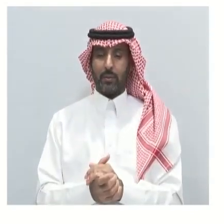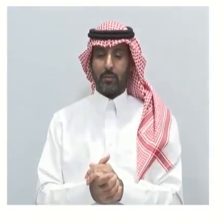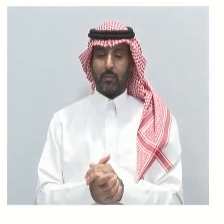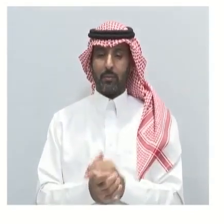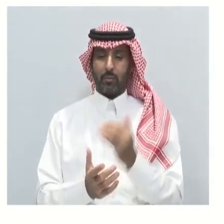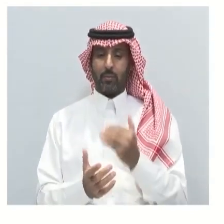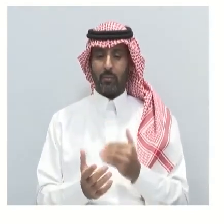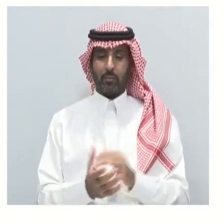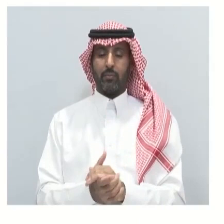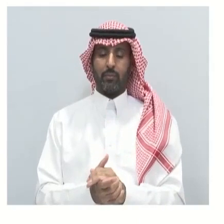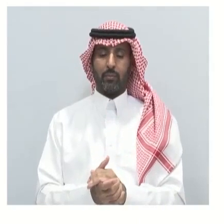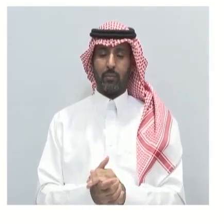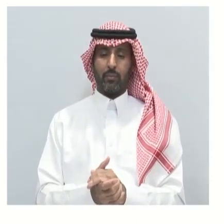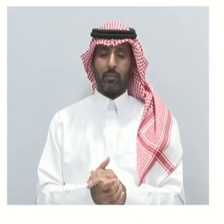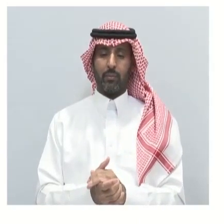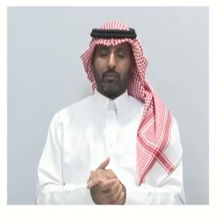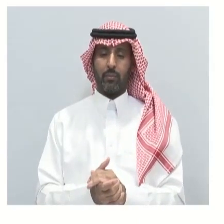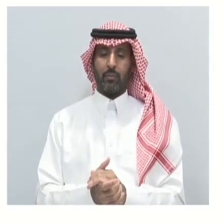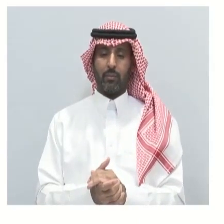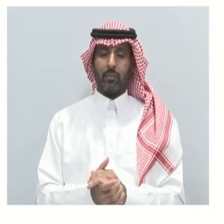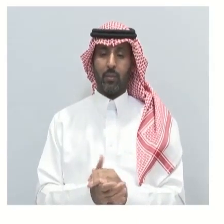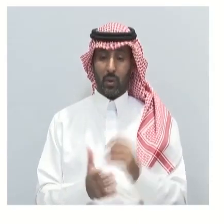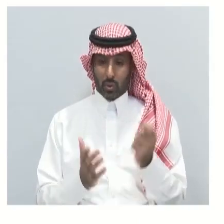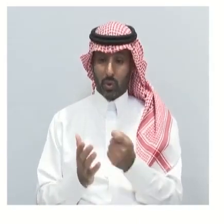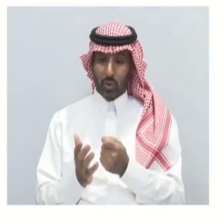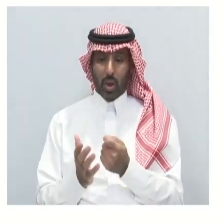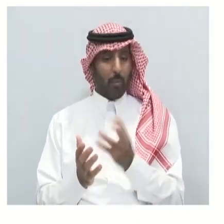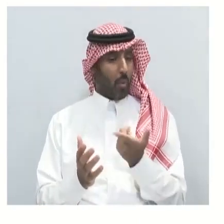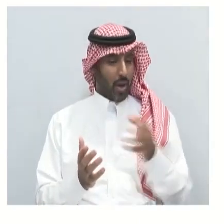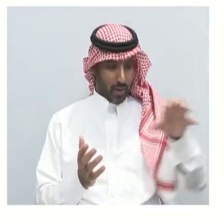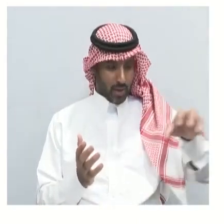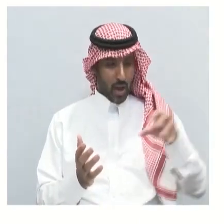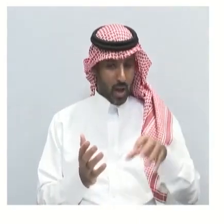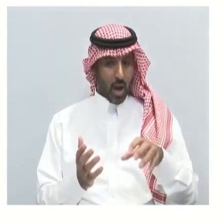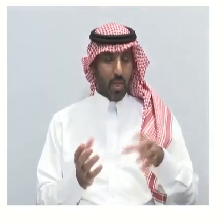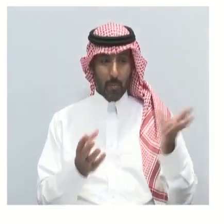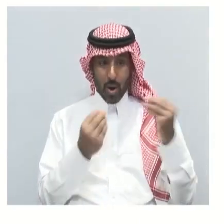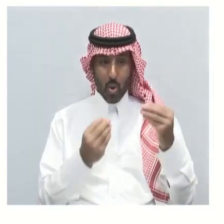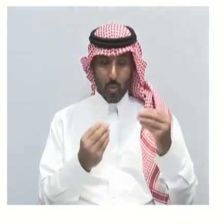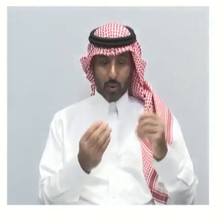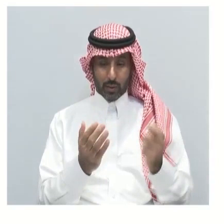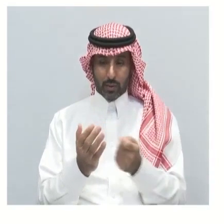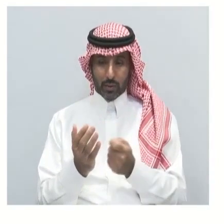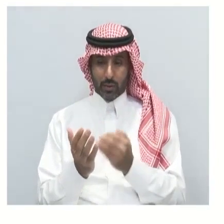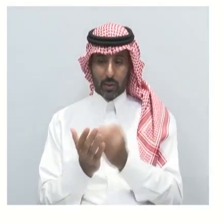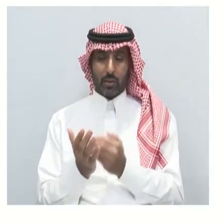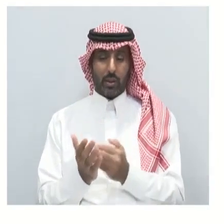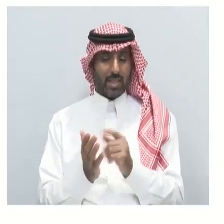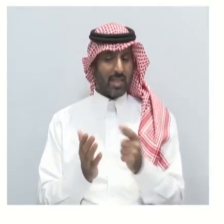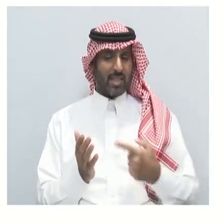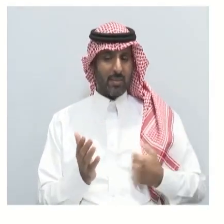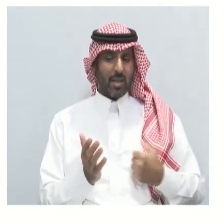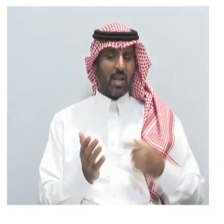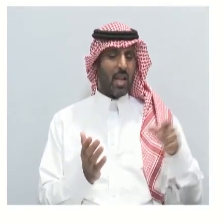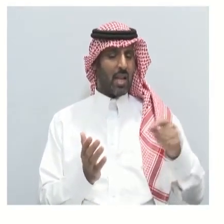تحدثت عن موضوع البحث بعد ذلك تحدثنا وذكرنا عن التوثيق